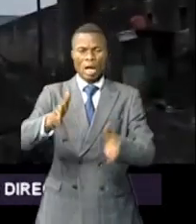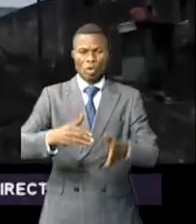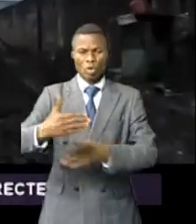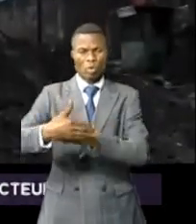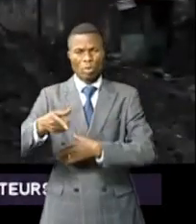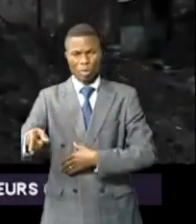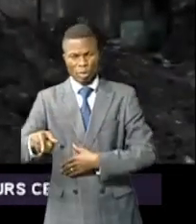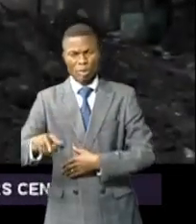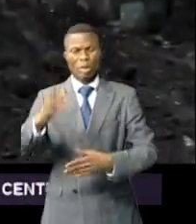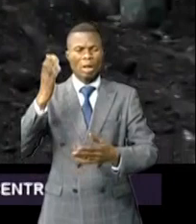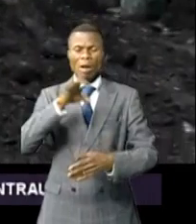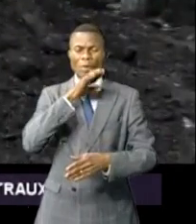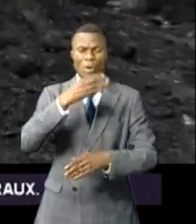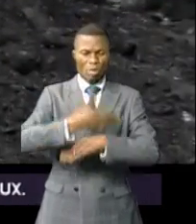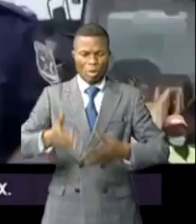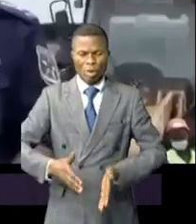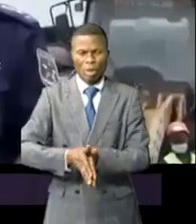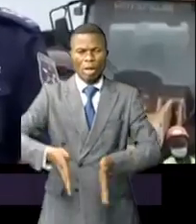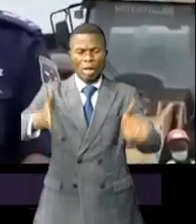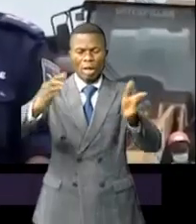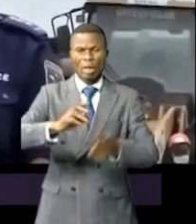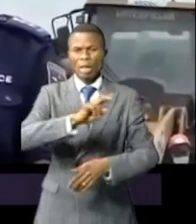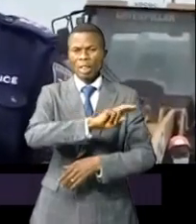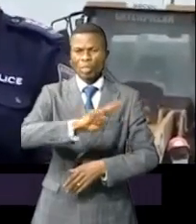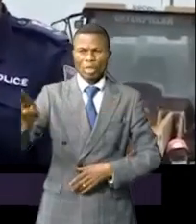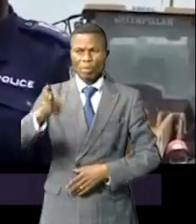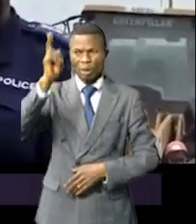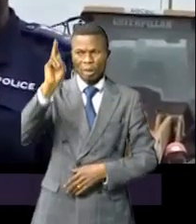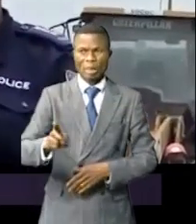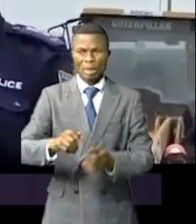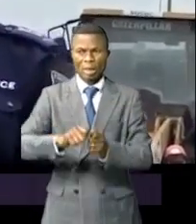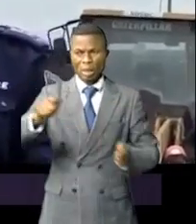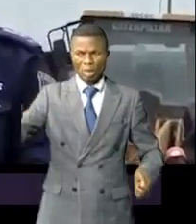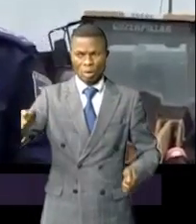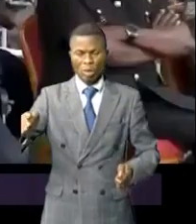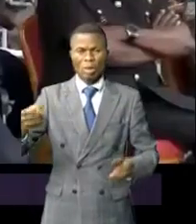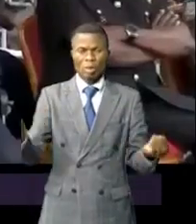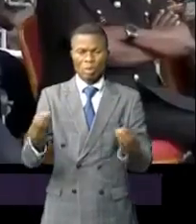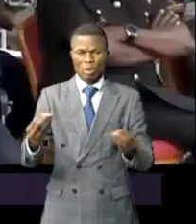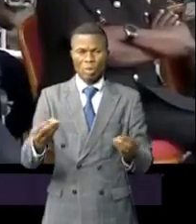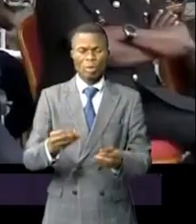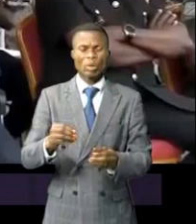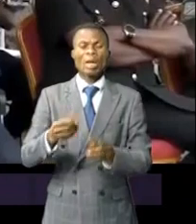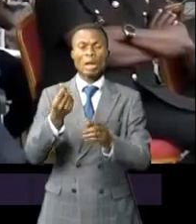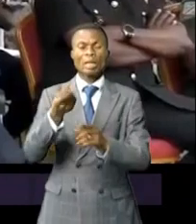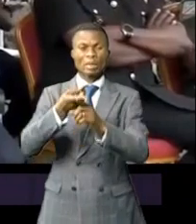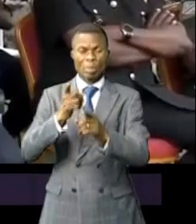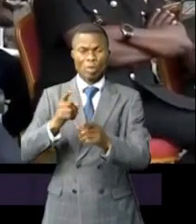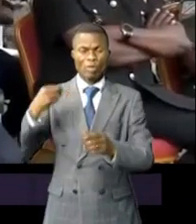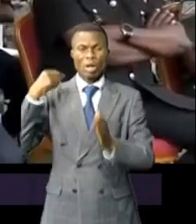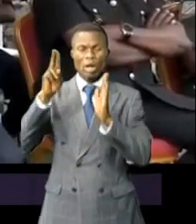pavés de pierre taillée d'une longueur de 2250 mètres, financés à 100% par le gouvernement provincial du Nord